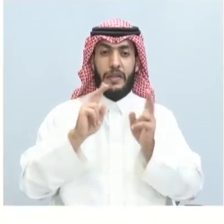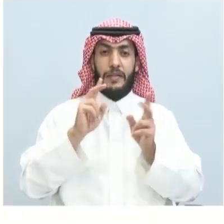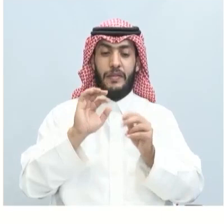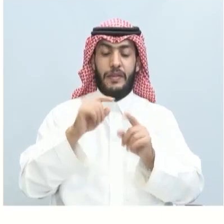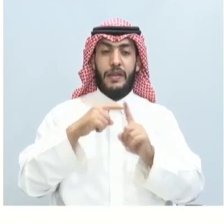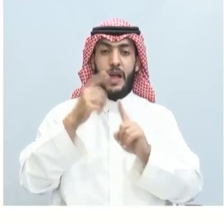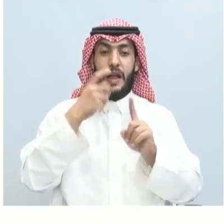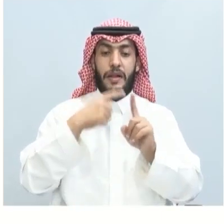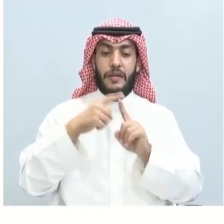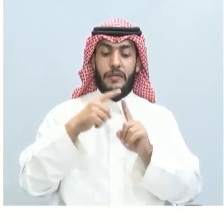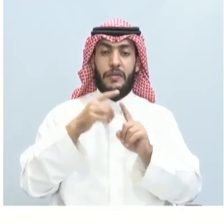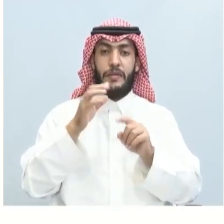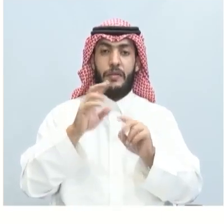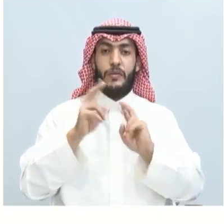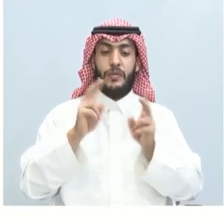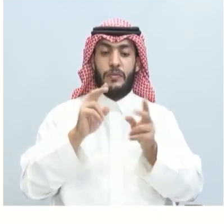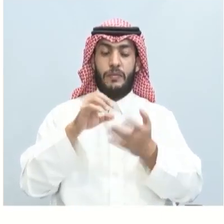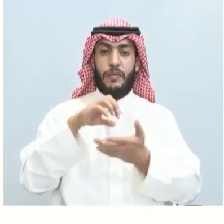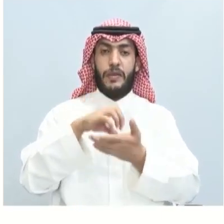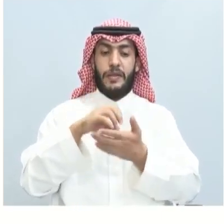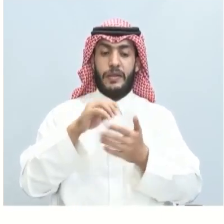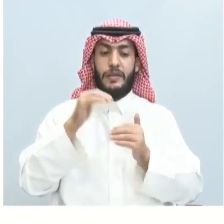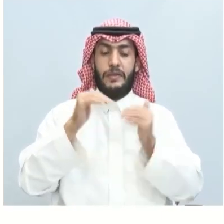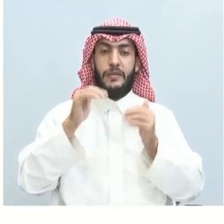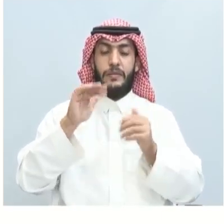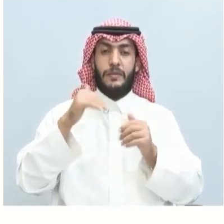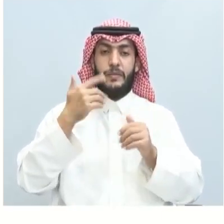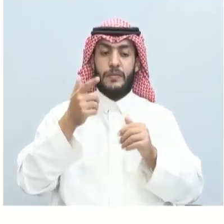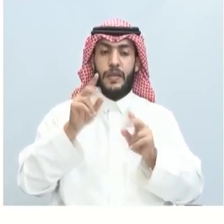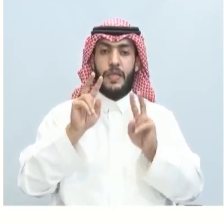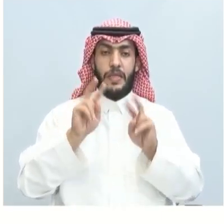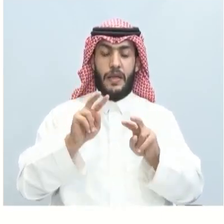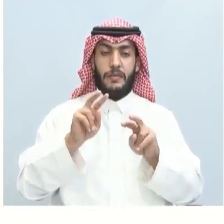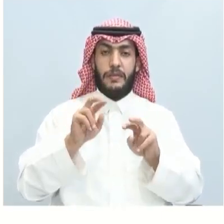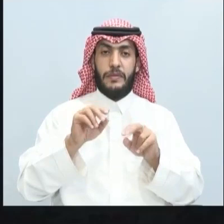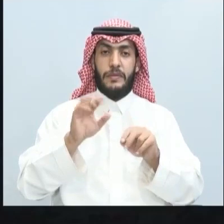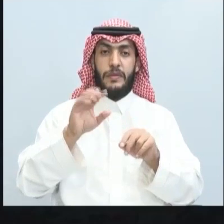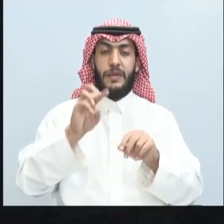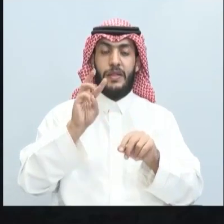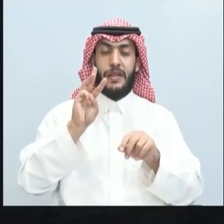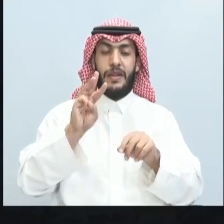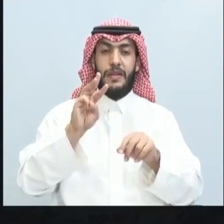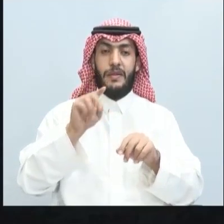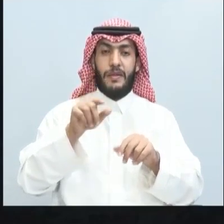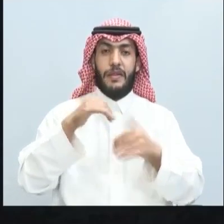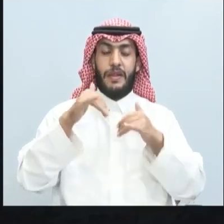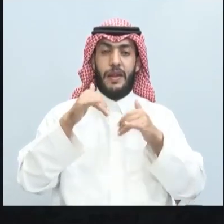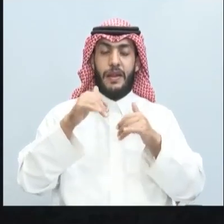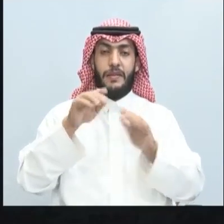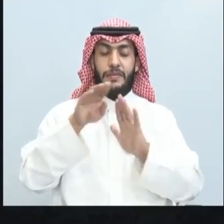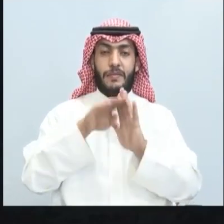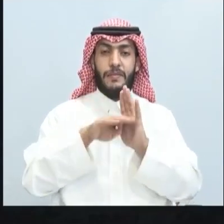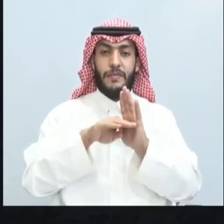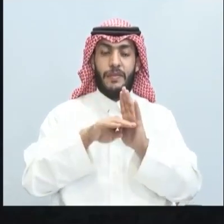درجات الحراره يغير موضع الاتزان وكذلك ثابت الاتزان في الثلاثه العوامل الاولى